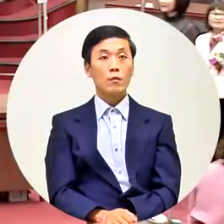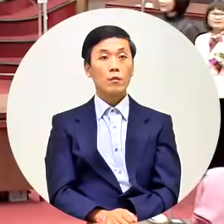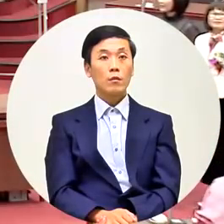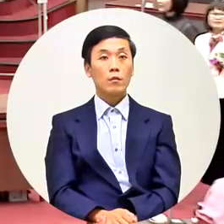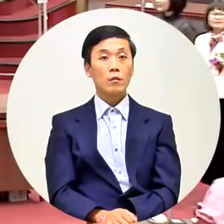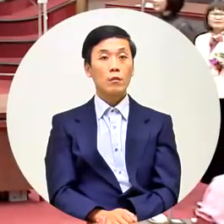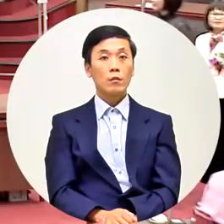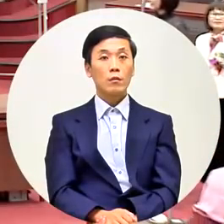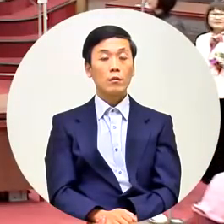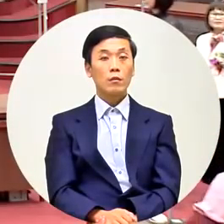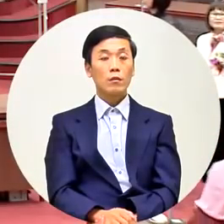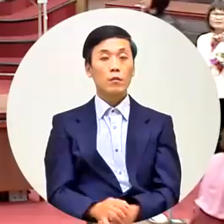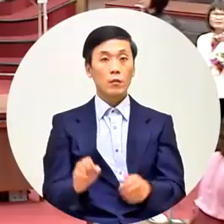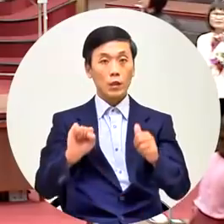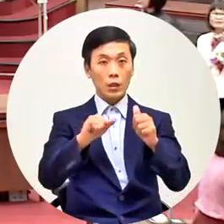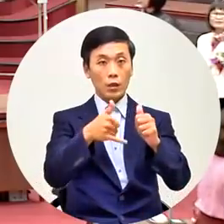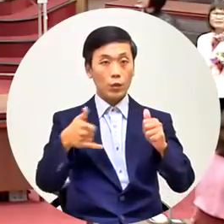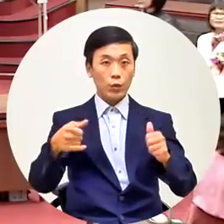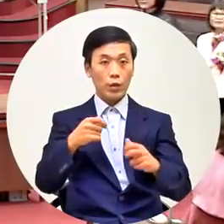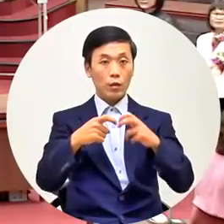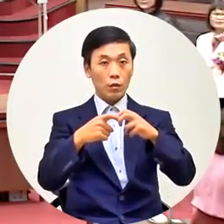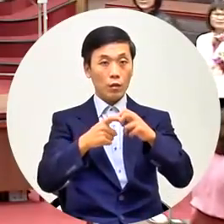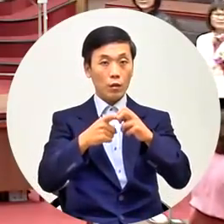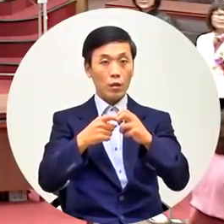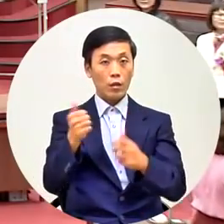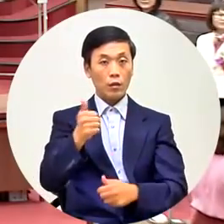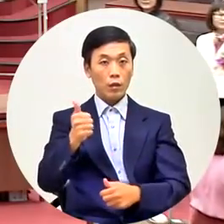请李顺进议员领取选票。